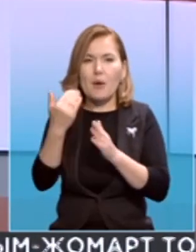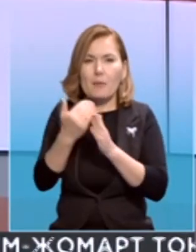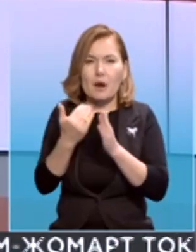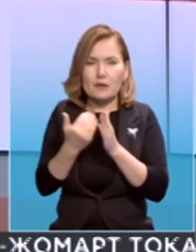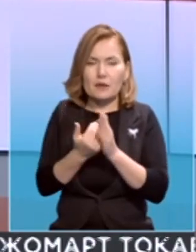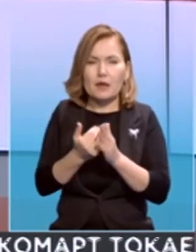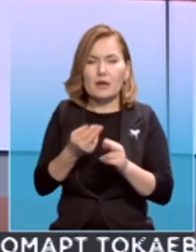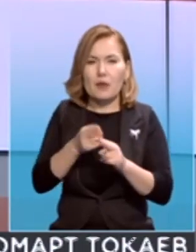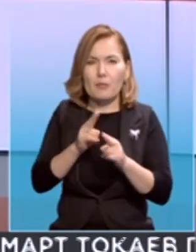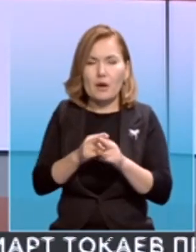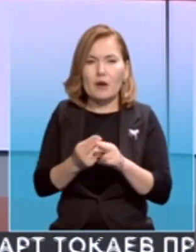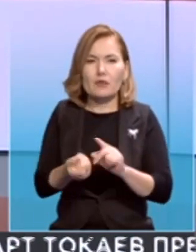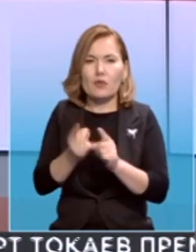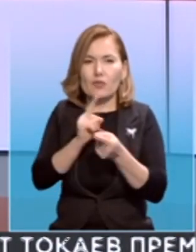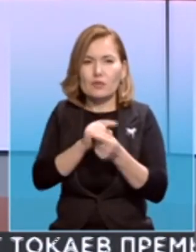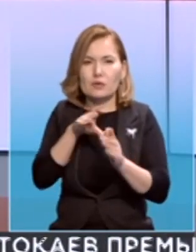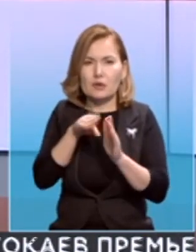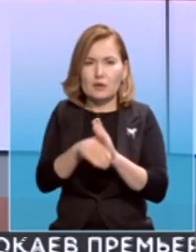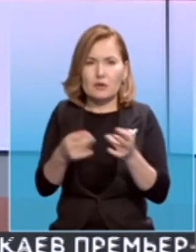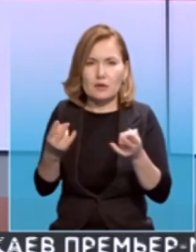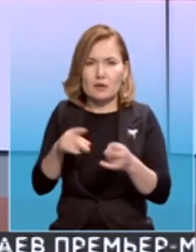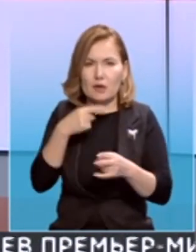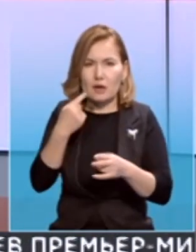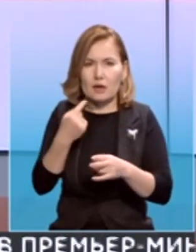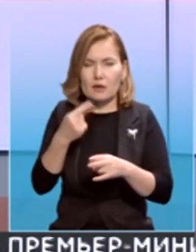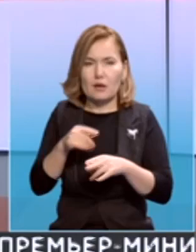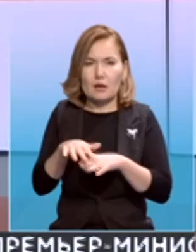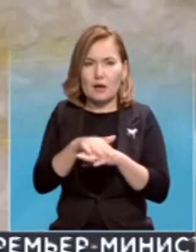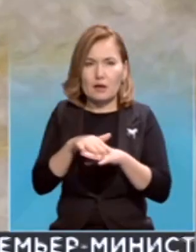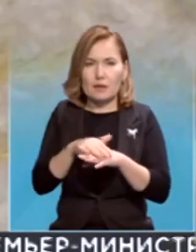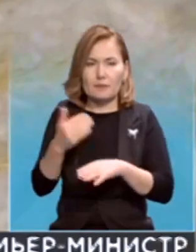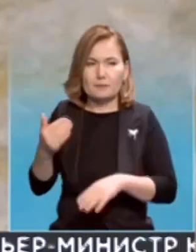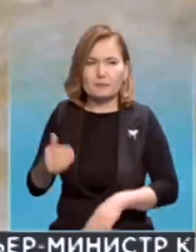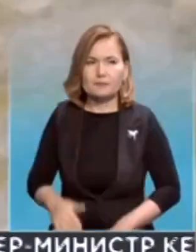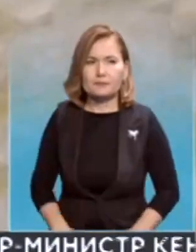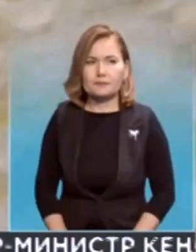қатысты тармағына өзгеріс енгізу керек дейді көпшілік.